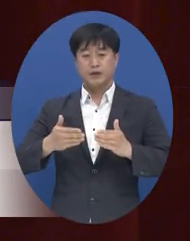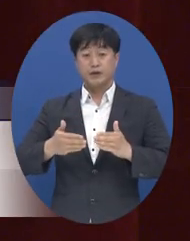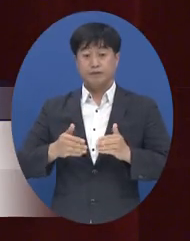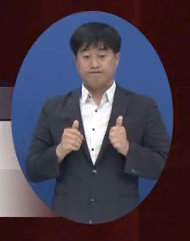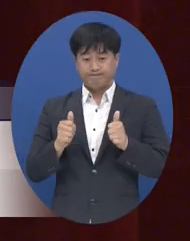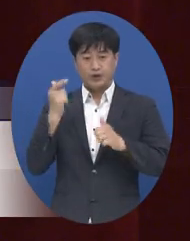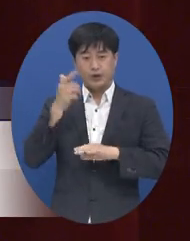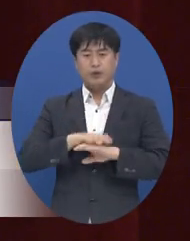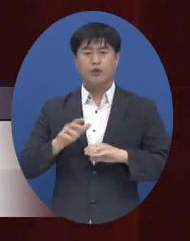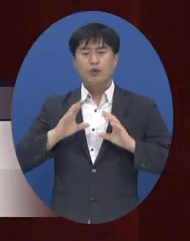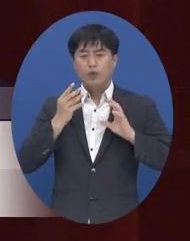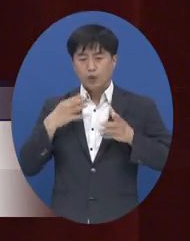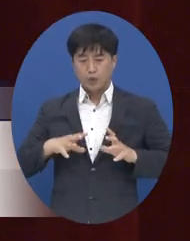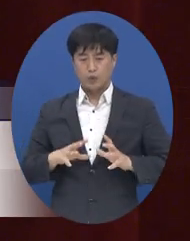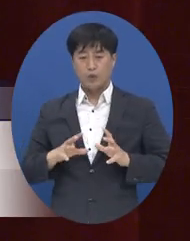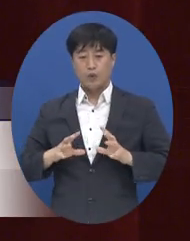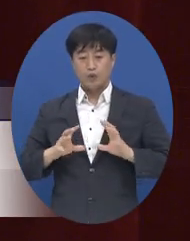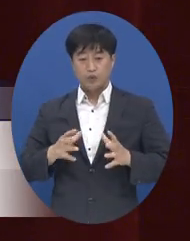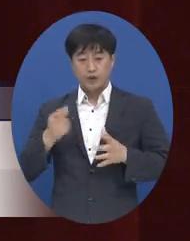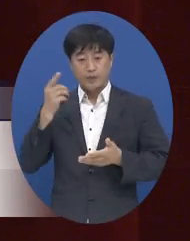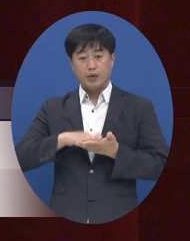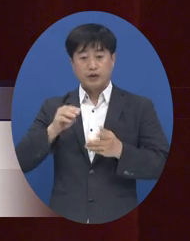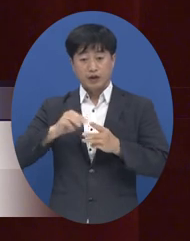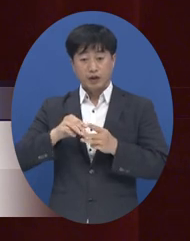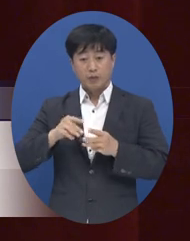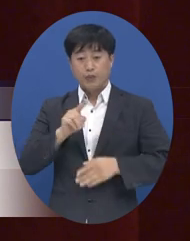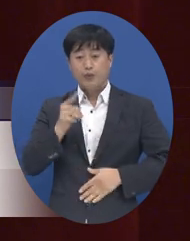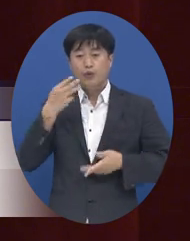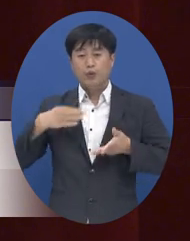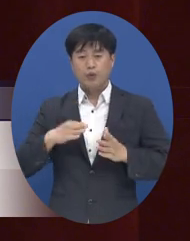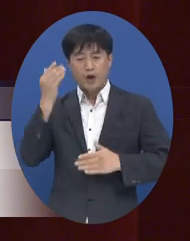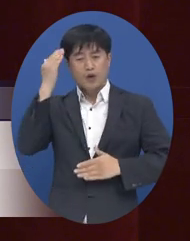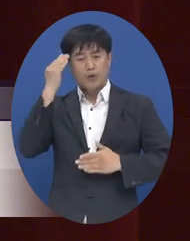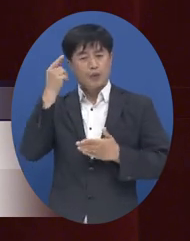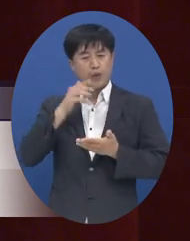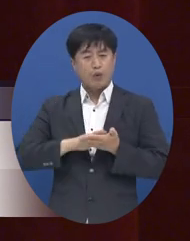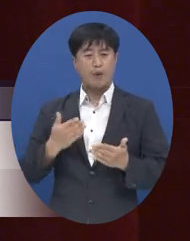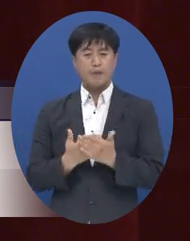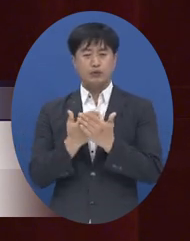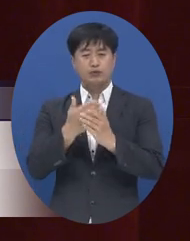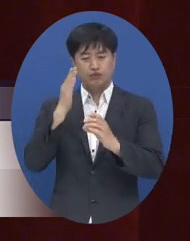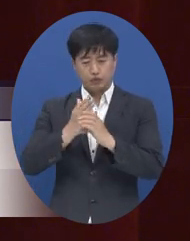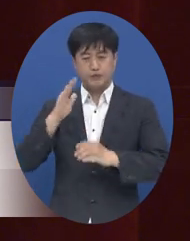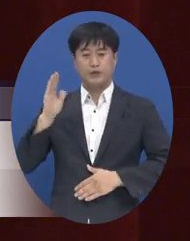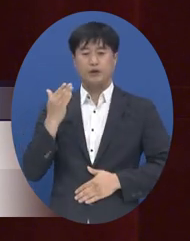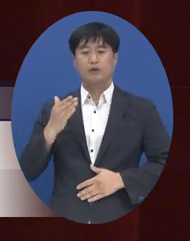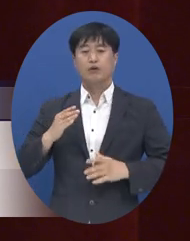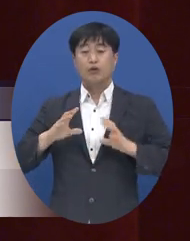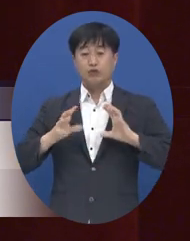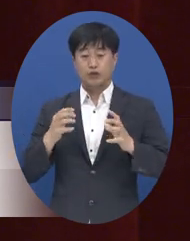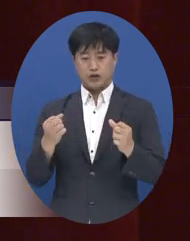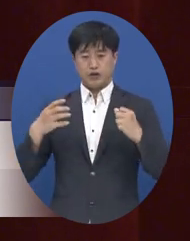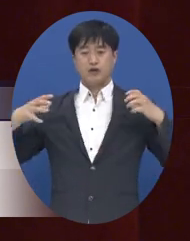경기도 국제평화센터는 경기도가 한반도 평화 번영의 중심이 된다는 것을